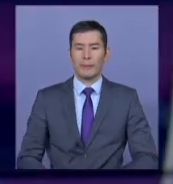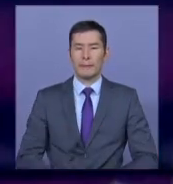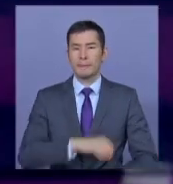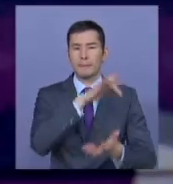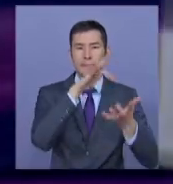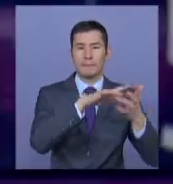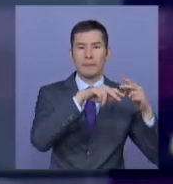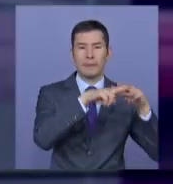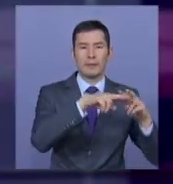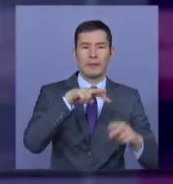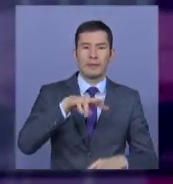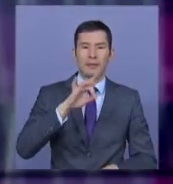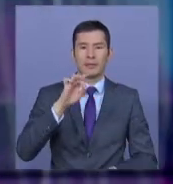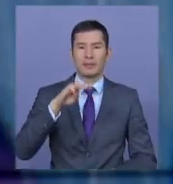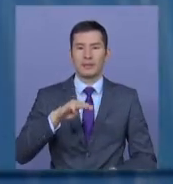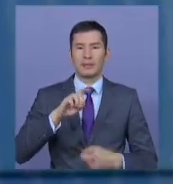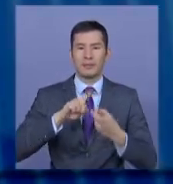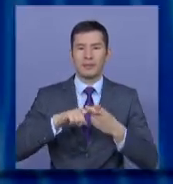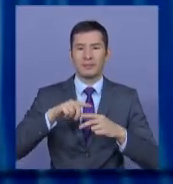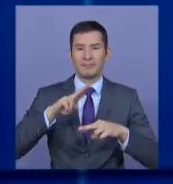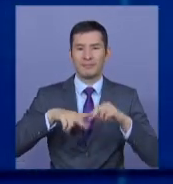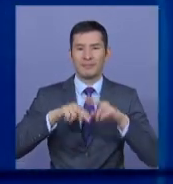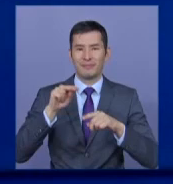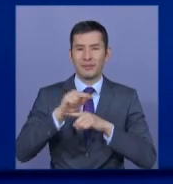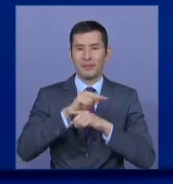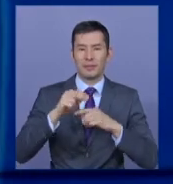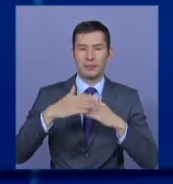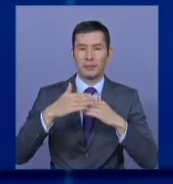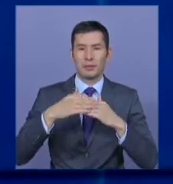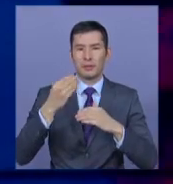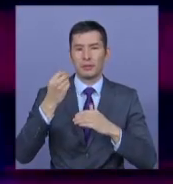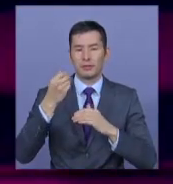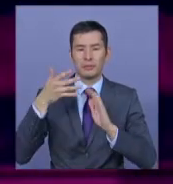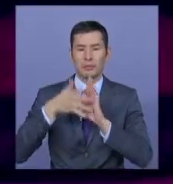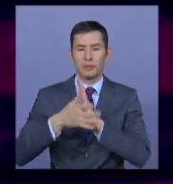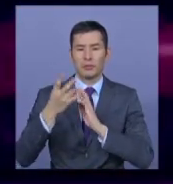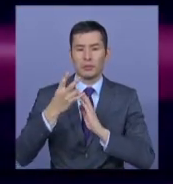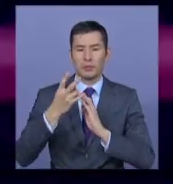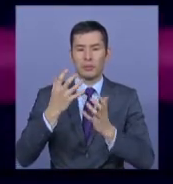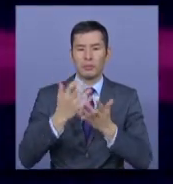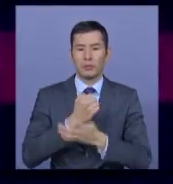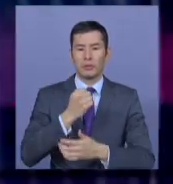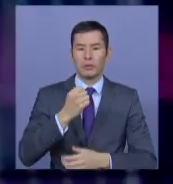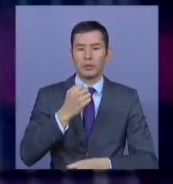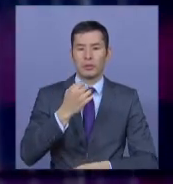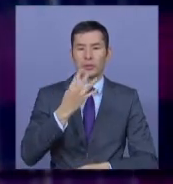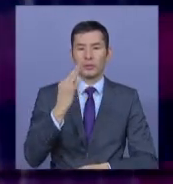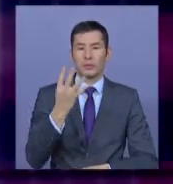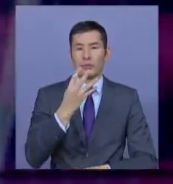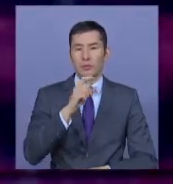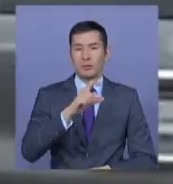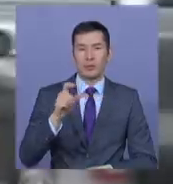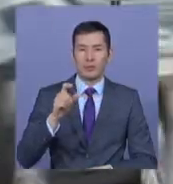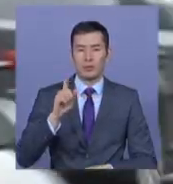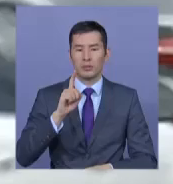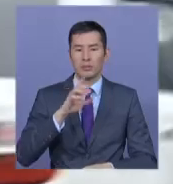Нұр-Сұлтанда ЛРТ құрылысына қатысты ақша жымқыру ісі бойынша 6 күдікті бар. Олардың 4-теуі әкімдіктің бұрынғы қызметкерлері,